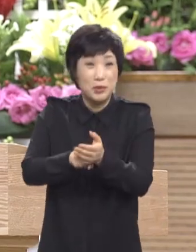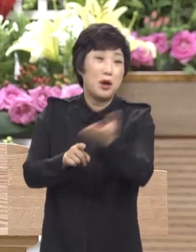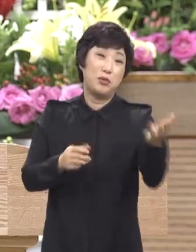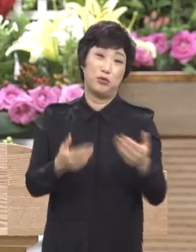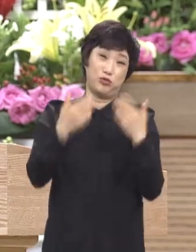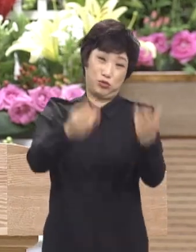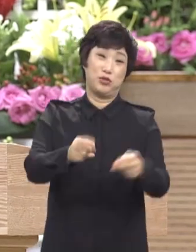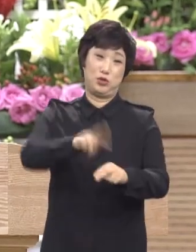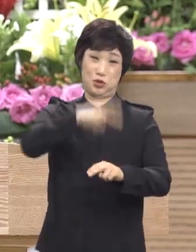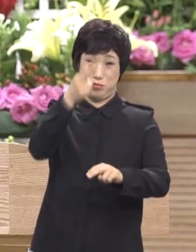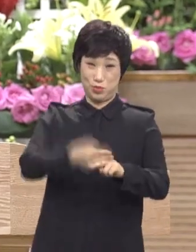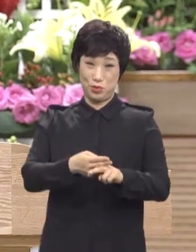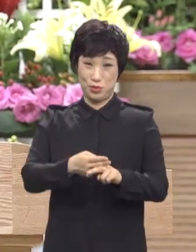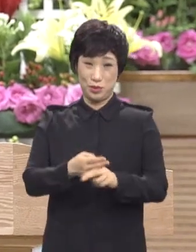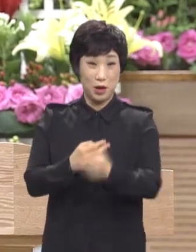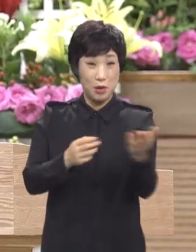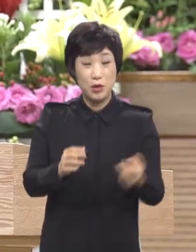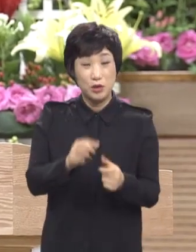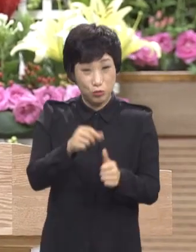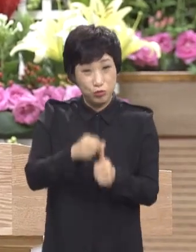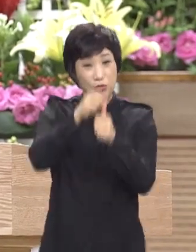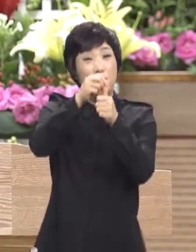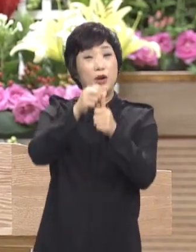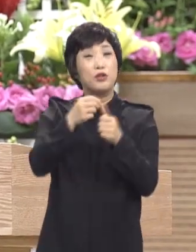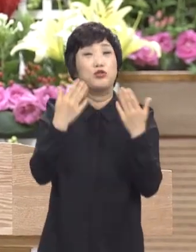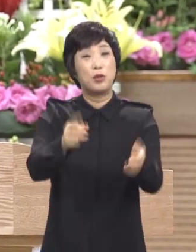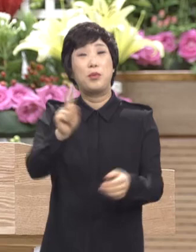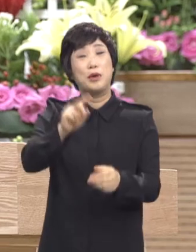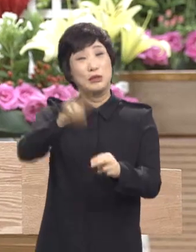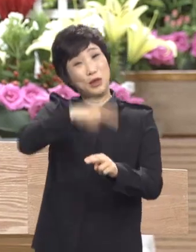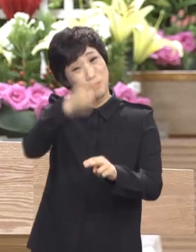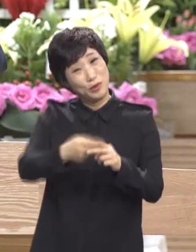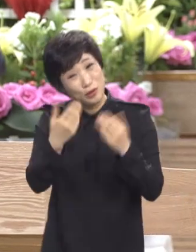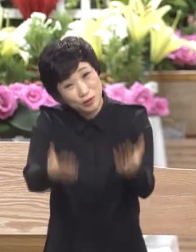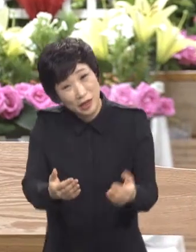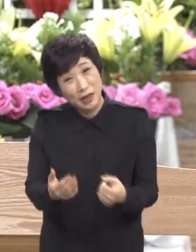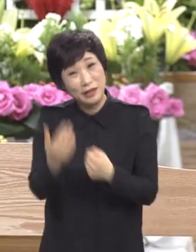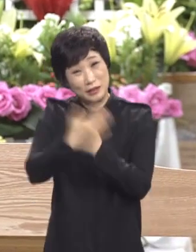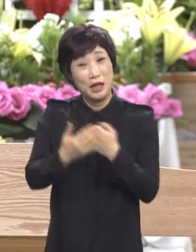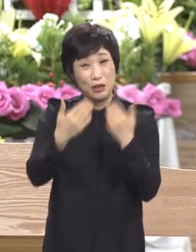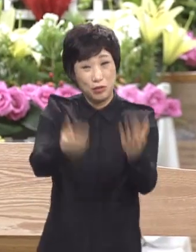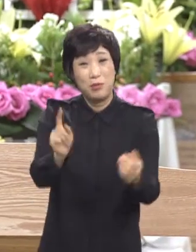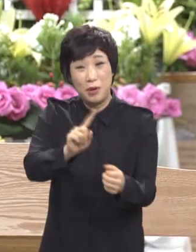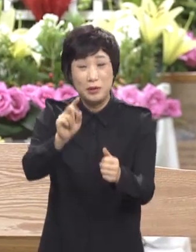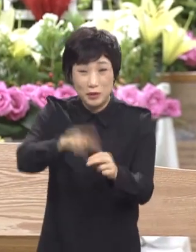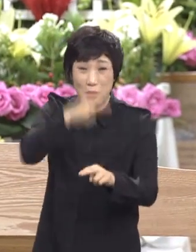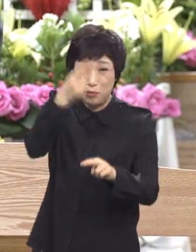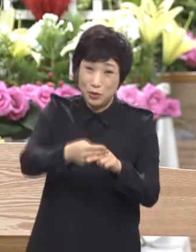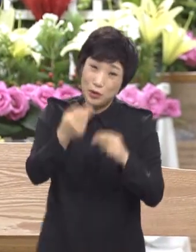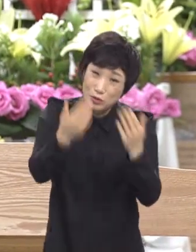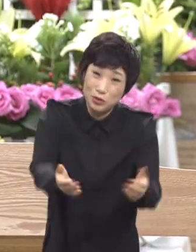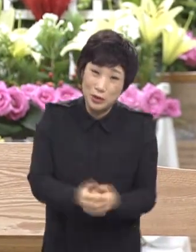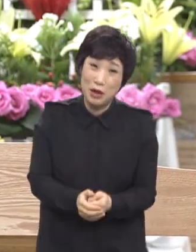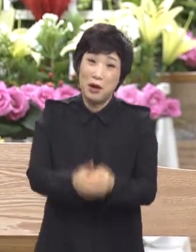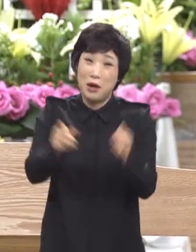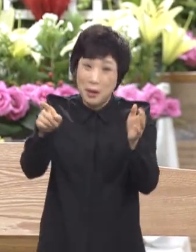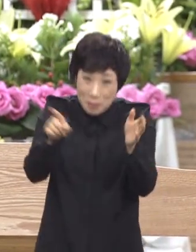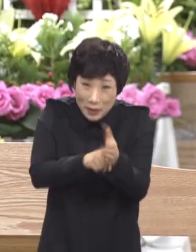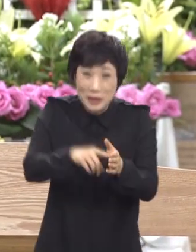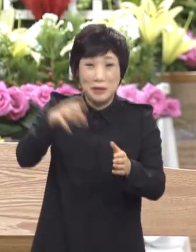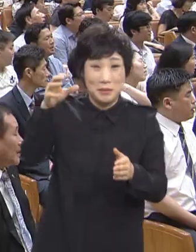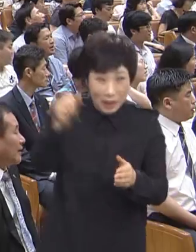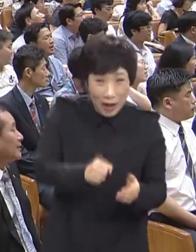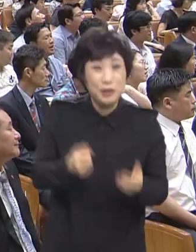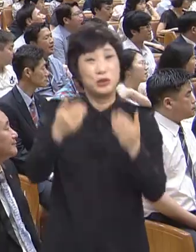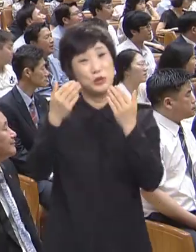주노라. 구원을 선물로 주노라. 은혜를 선물로 주노라. 믿음으로